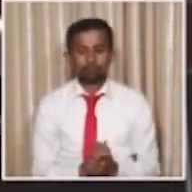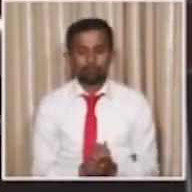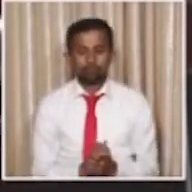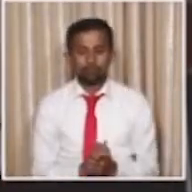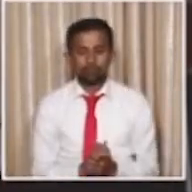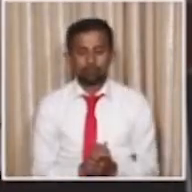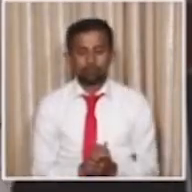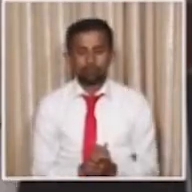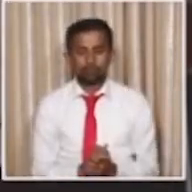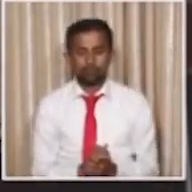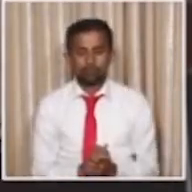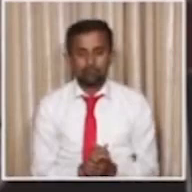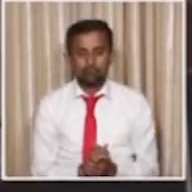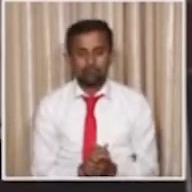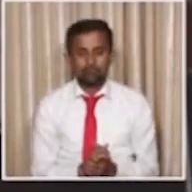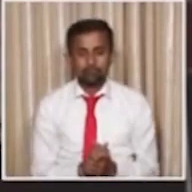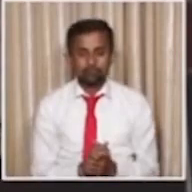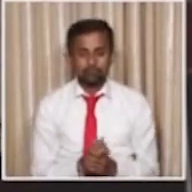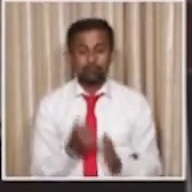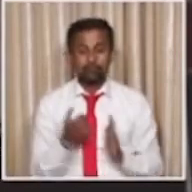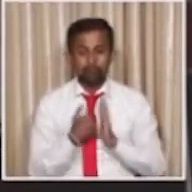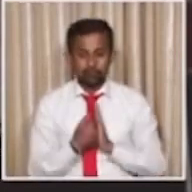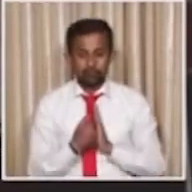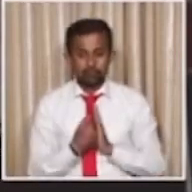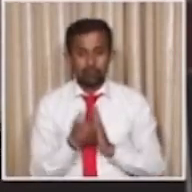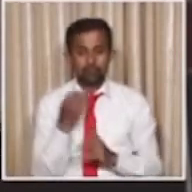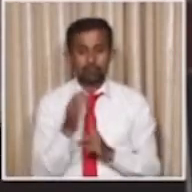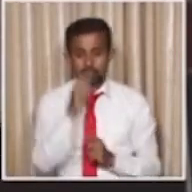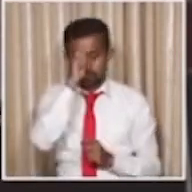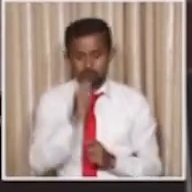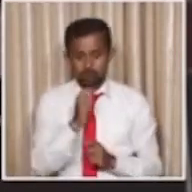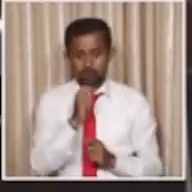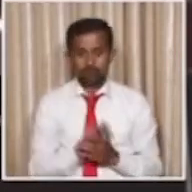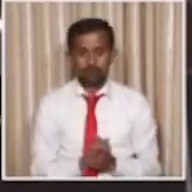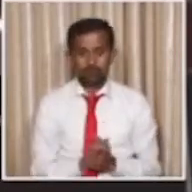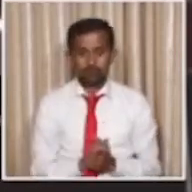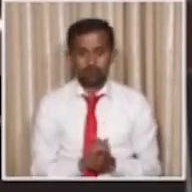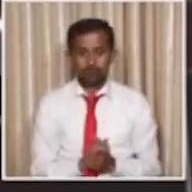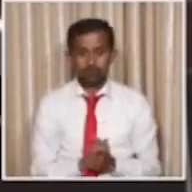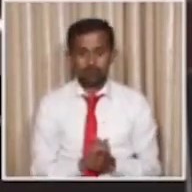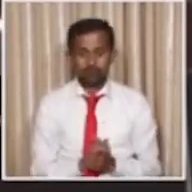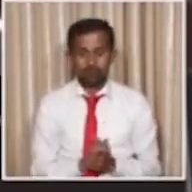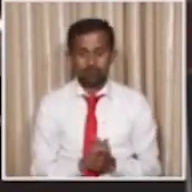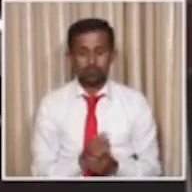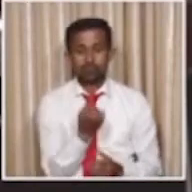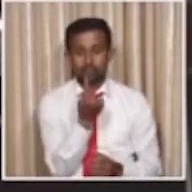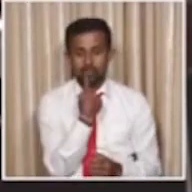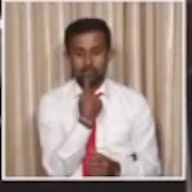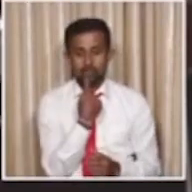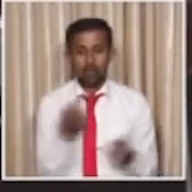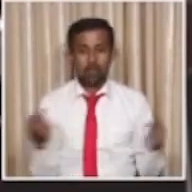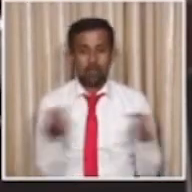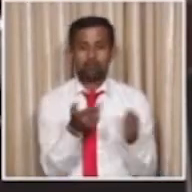එච්.ඊ.ද ප්‍රෙසිඩන්ට් ඩිරෙක්ටඩ් මී ටු ඉන්ෆෝම් යූ දැට් දිස් ෂිප් ෂුඩ් බී moved out because